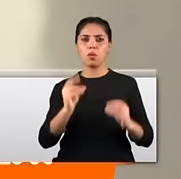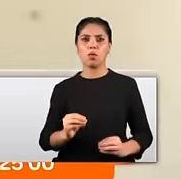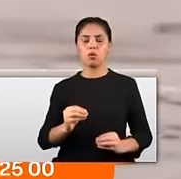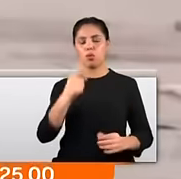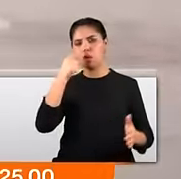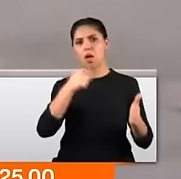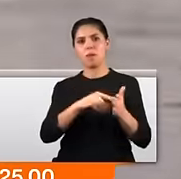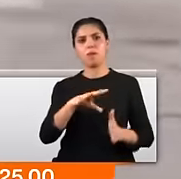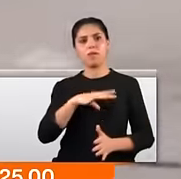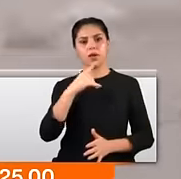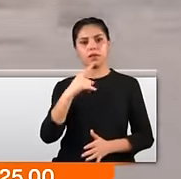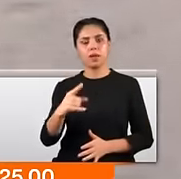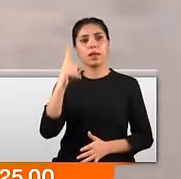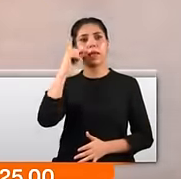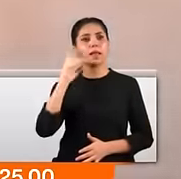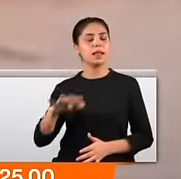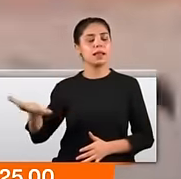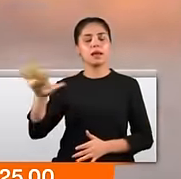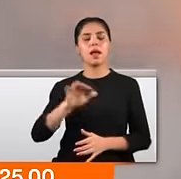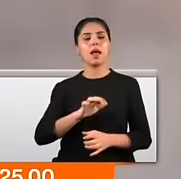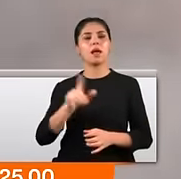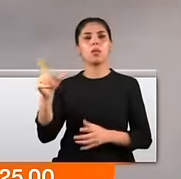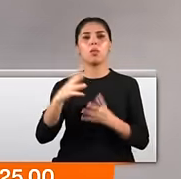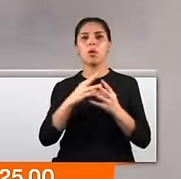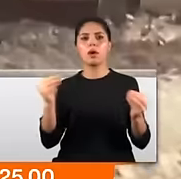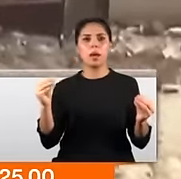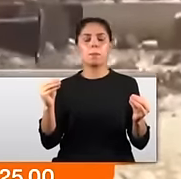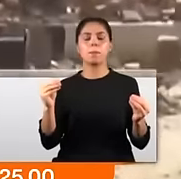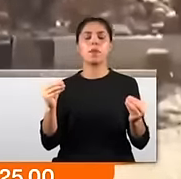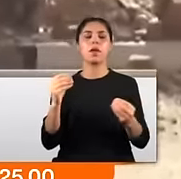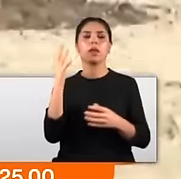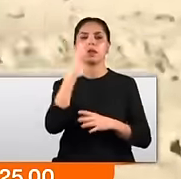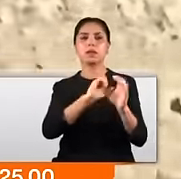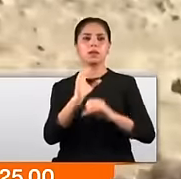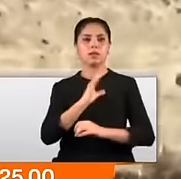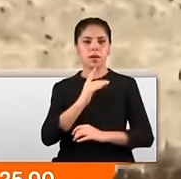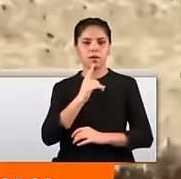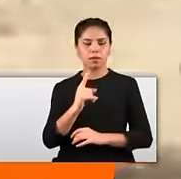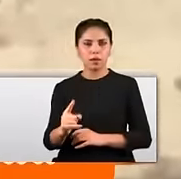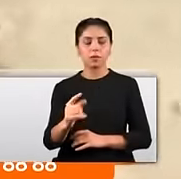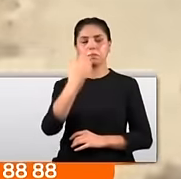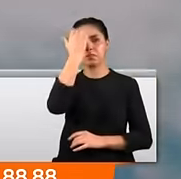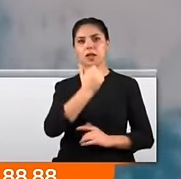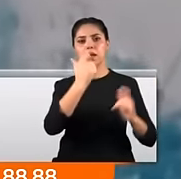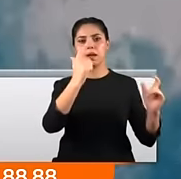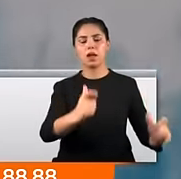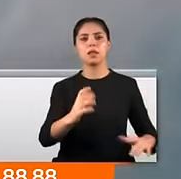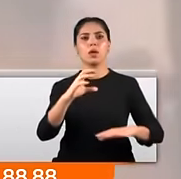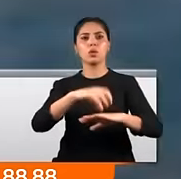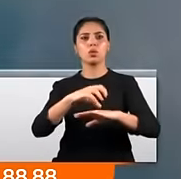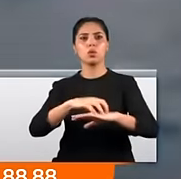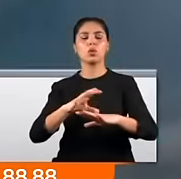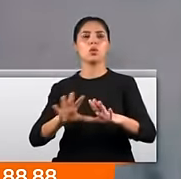İsrail'in kayıplarını gizlediğini belirtti. İki devletli çözümü savunmadığını vurguladı. Gazze, Batı Şeria ve Kudüs'ü içine alan bir